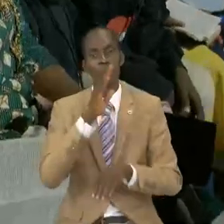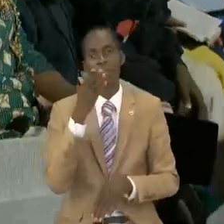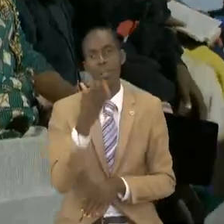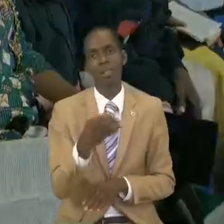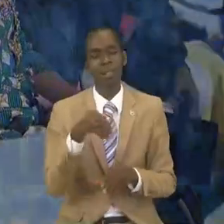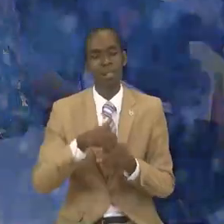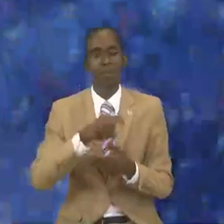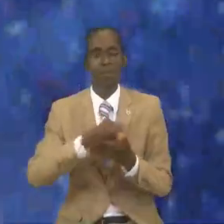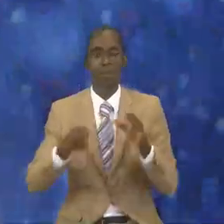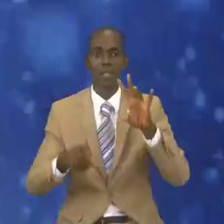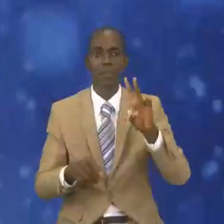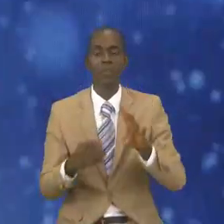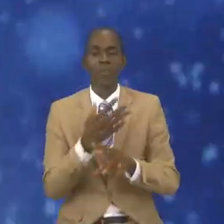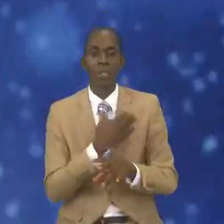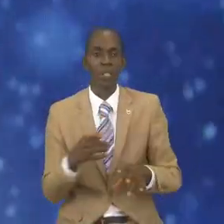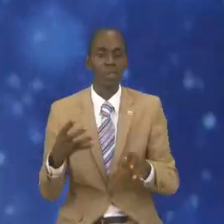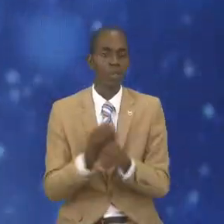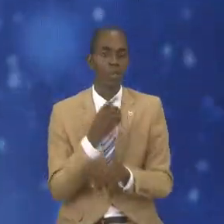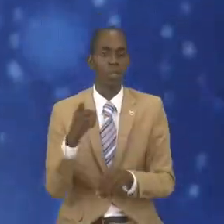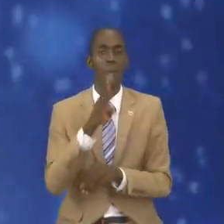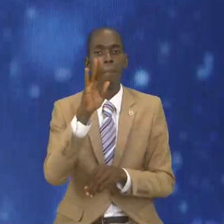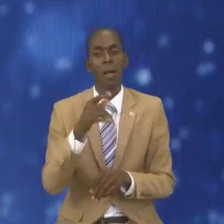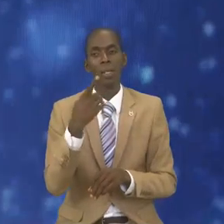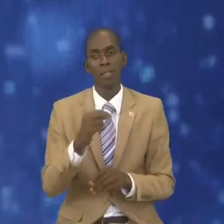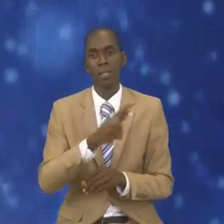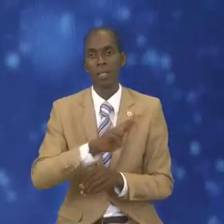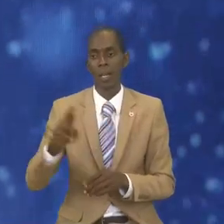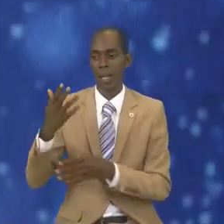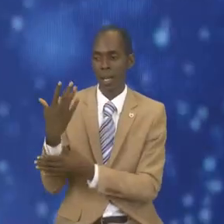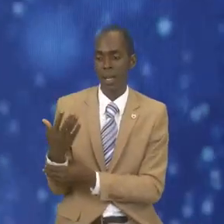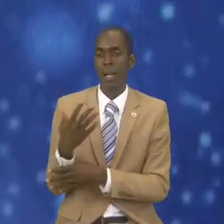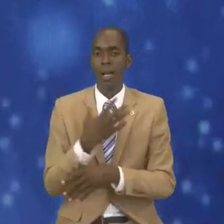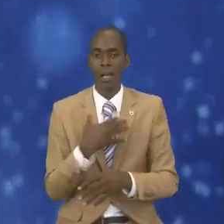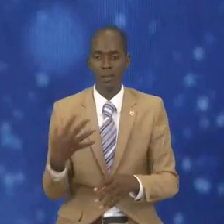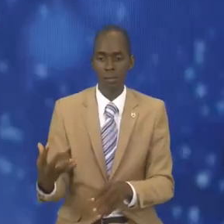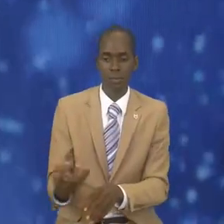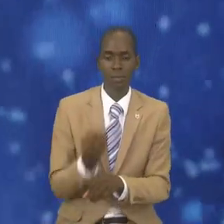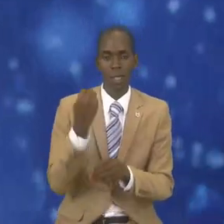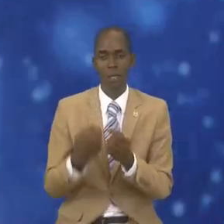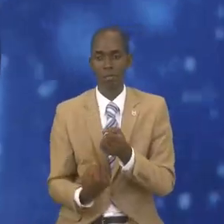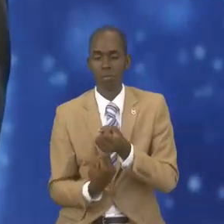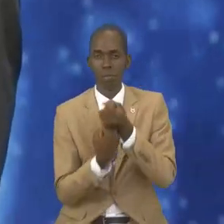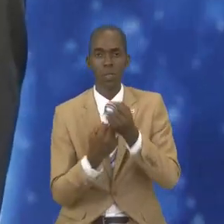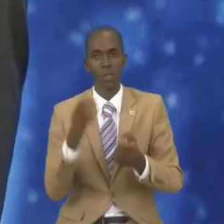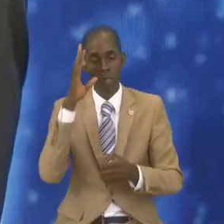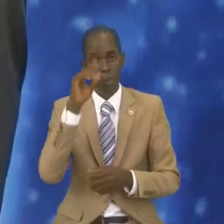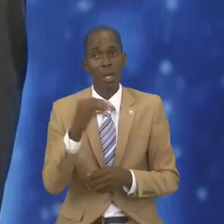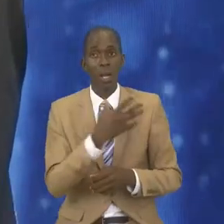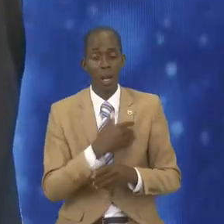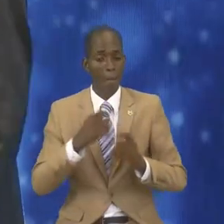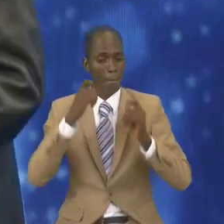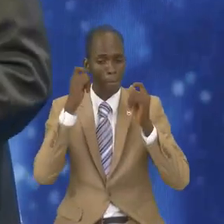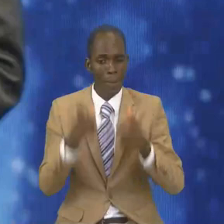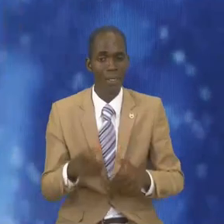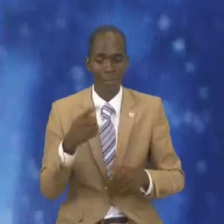Verset 7. Et le prenant par la main droite, il le fit lever. Au même instant, ses pieds